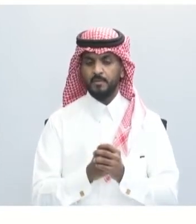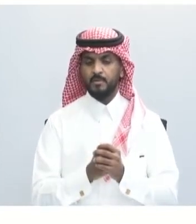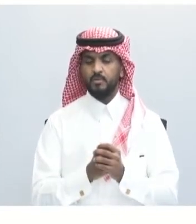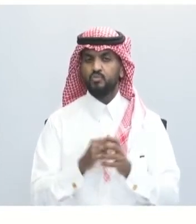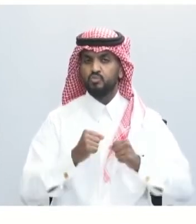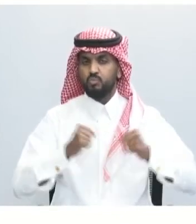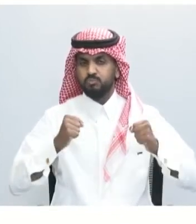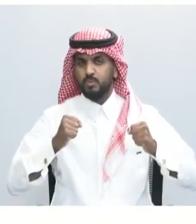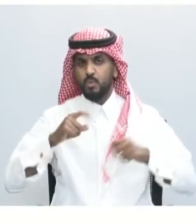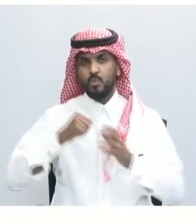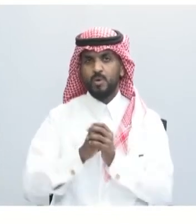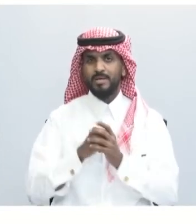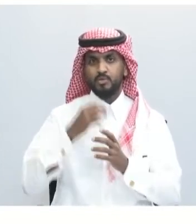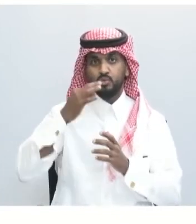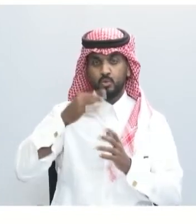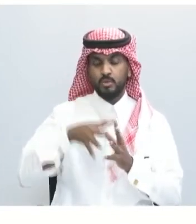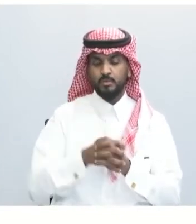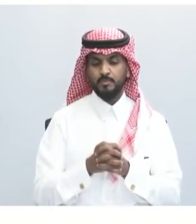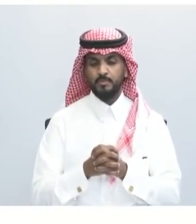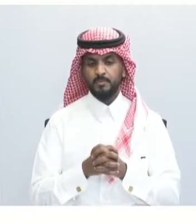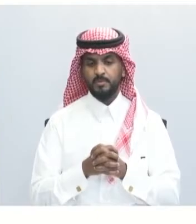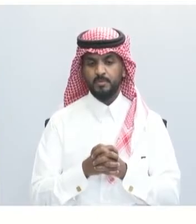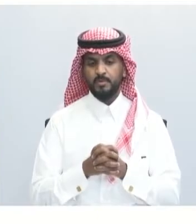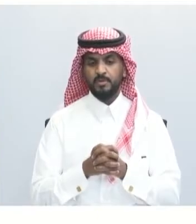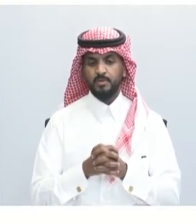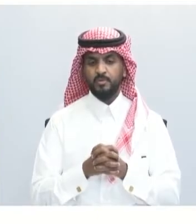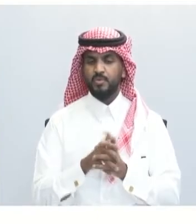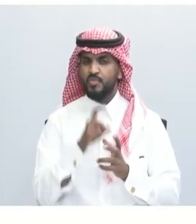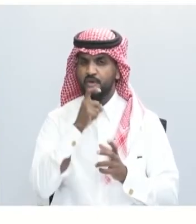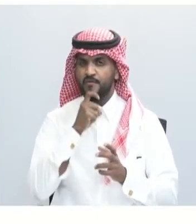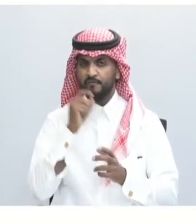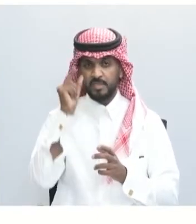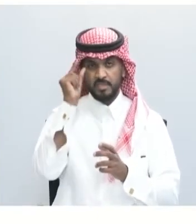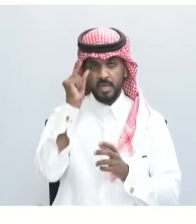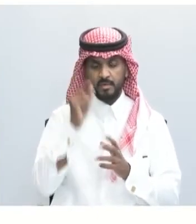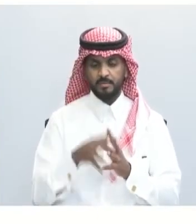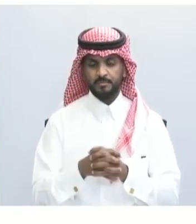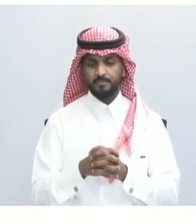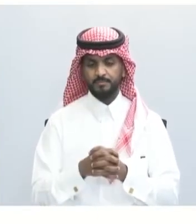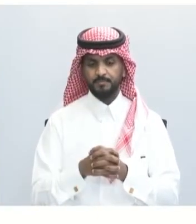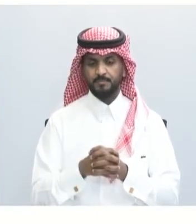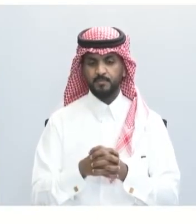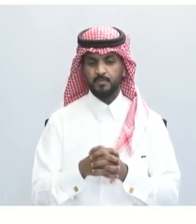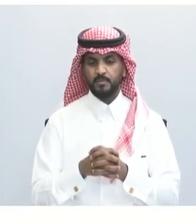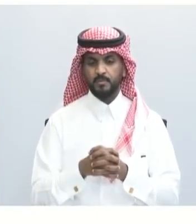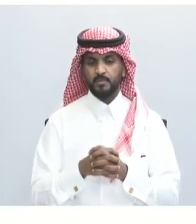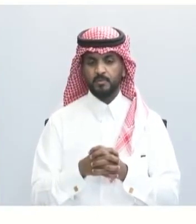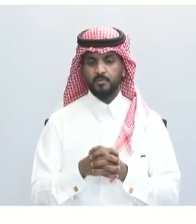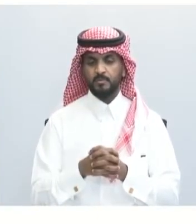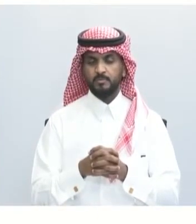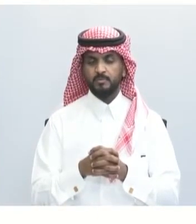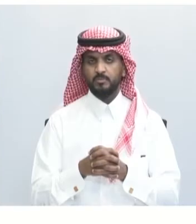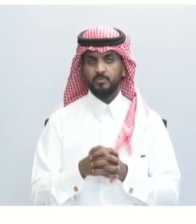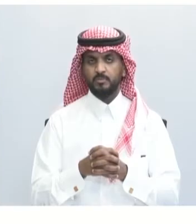السمنه والسكري يؤدي ايضا الى ضعف في الذاكره وكذلك يؤدي